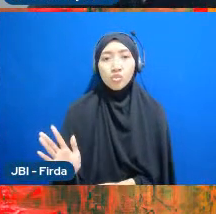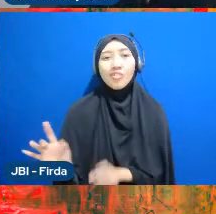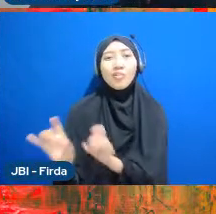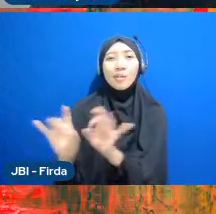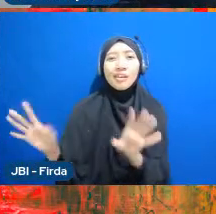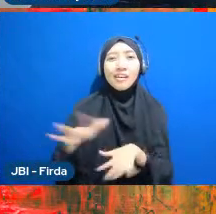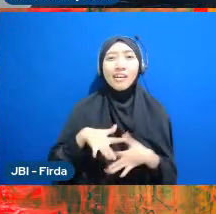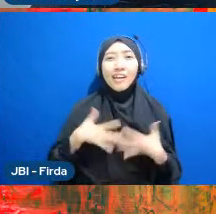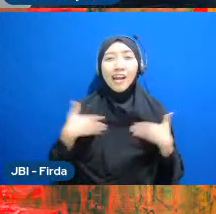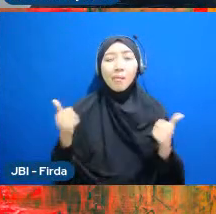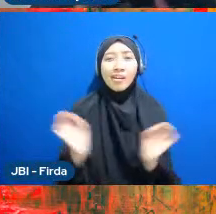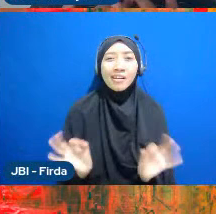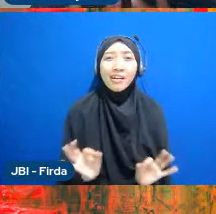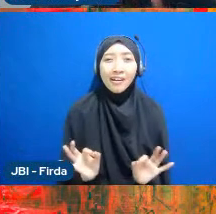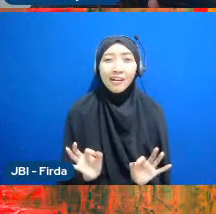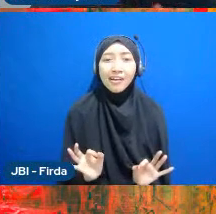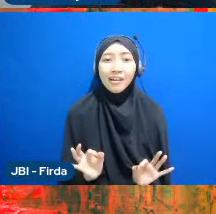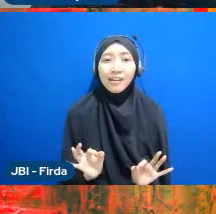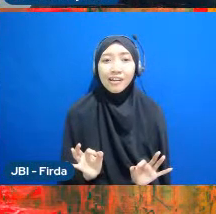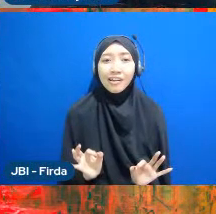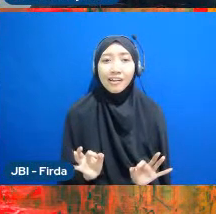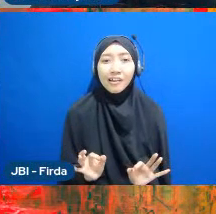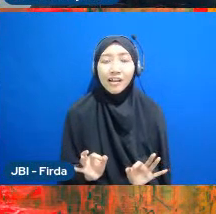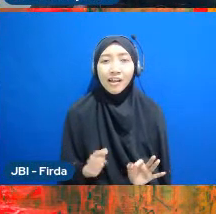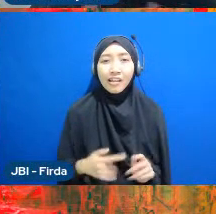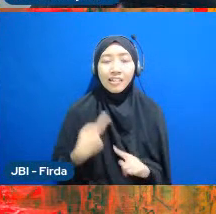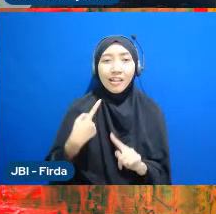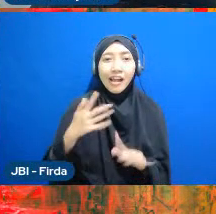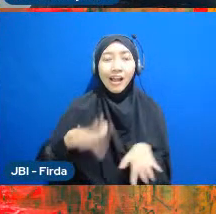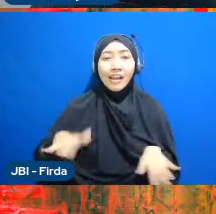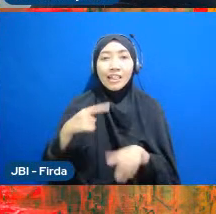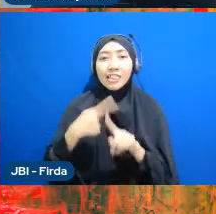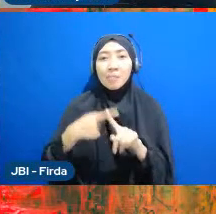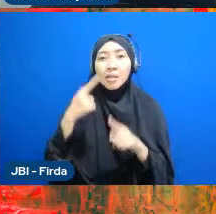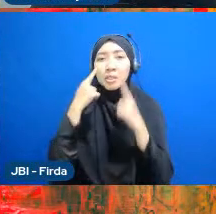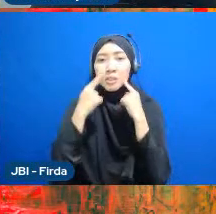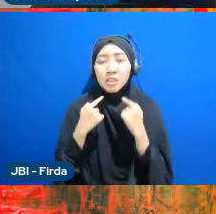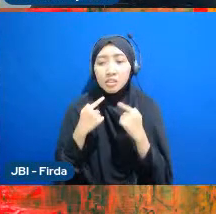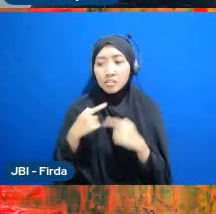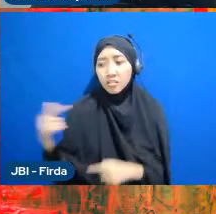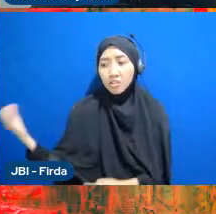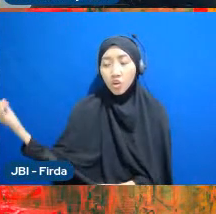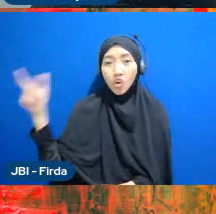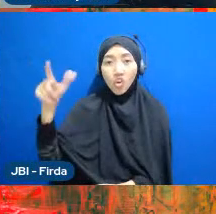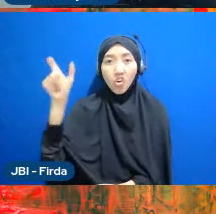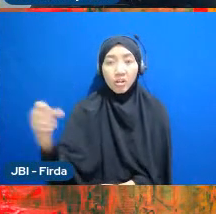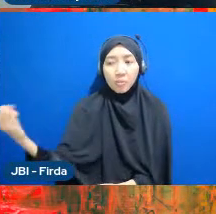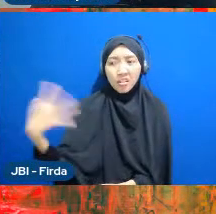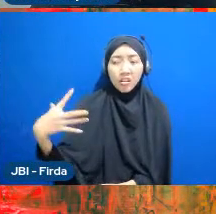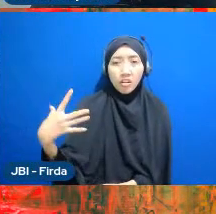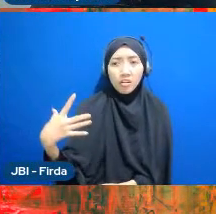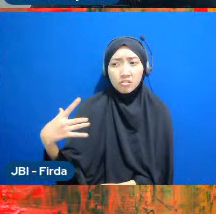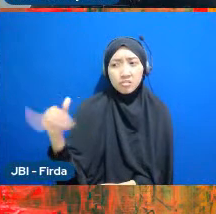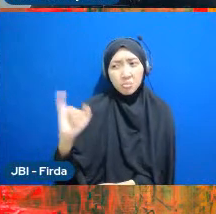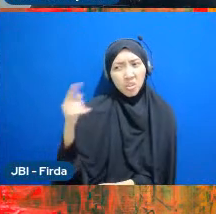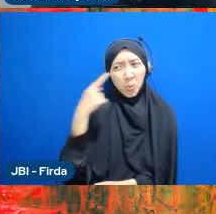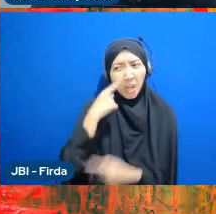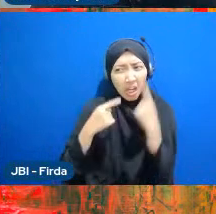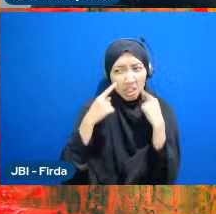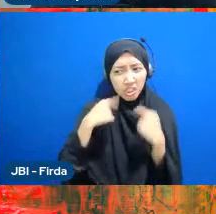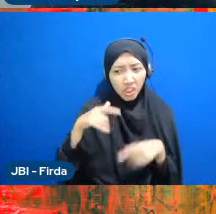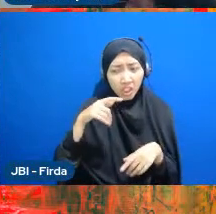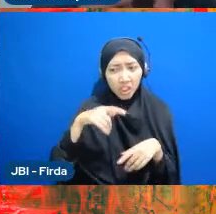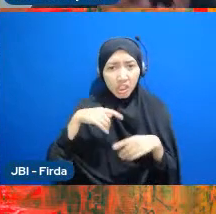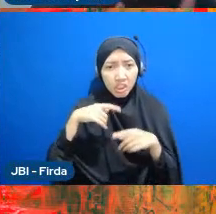dia. Anak lagi sedih. Ih, gitu aja sedih. Masa gitu aja nangis,